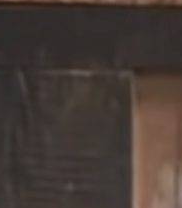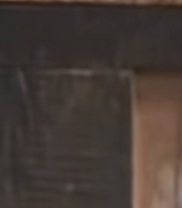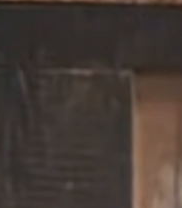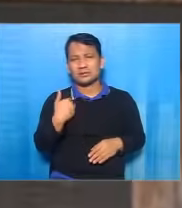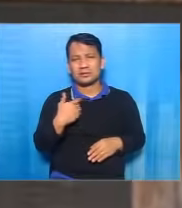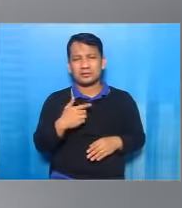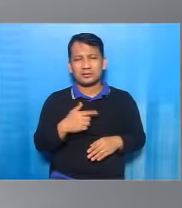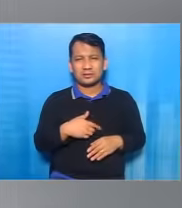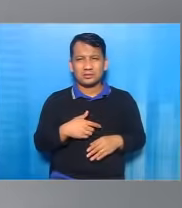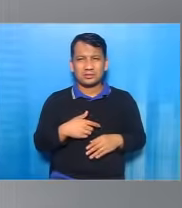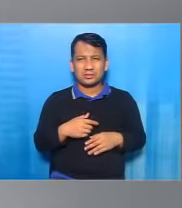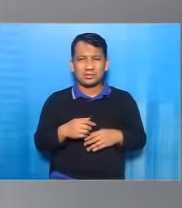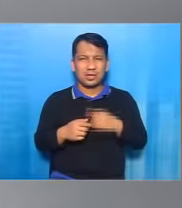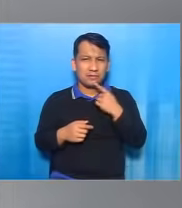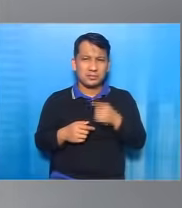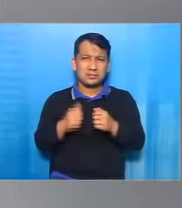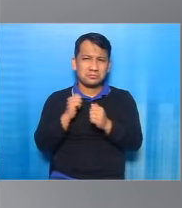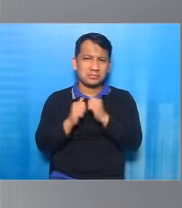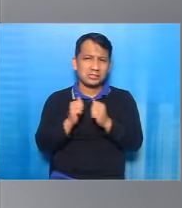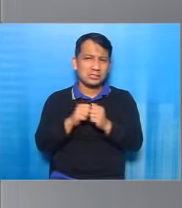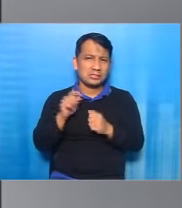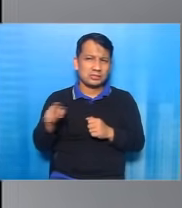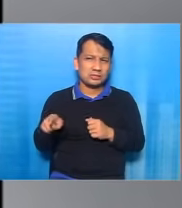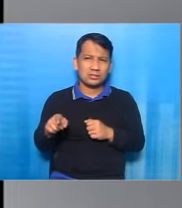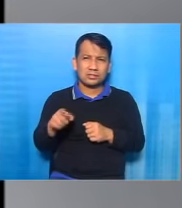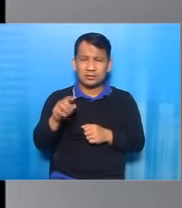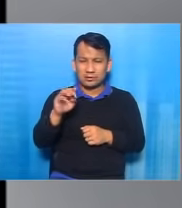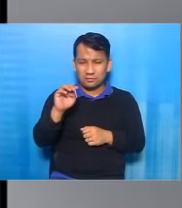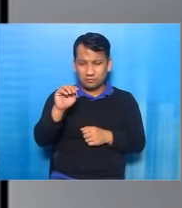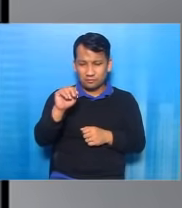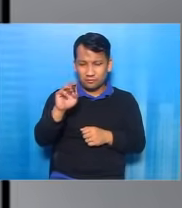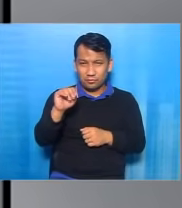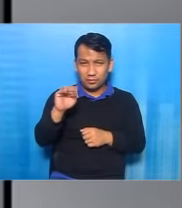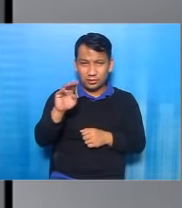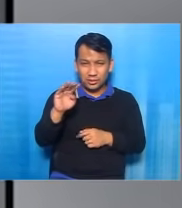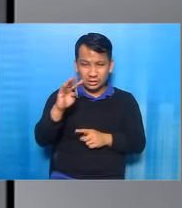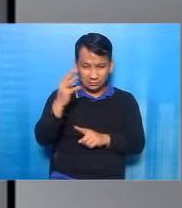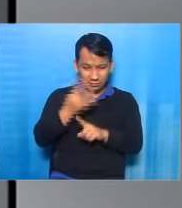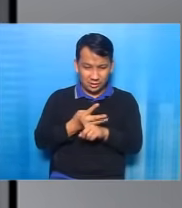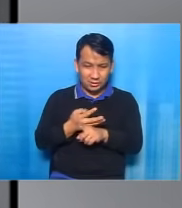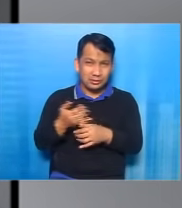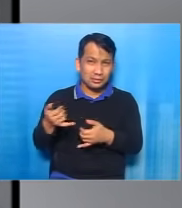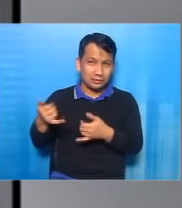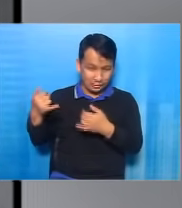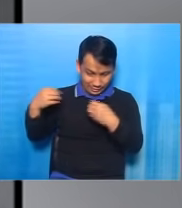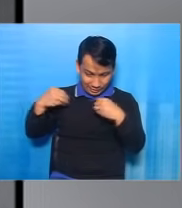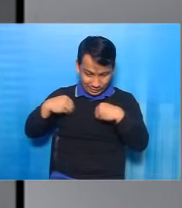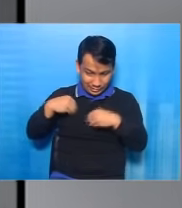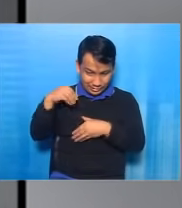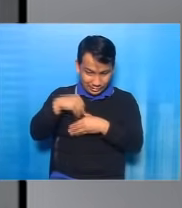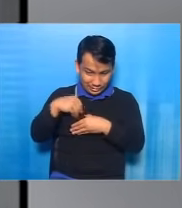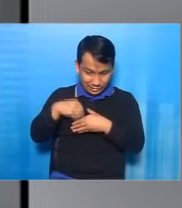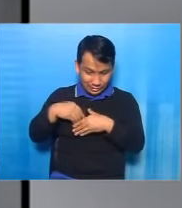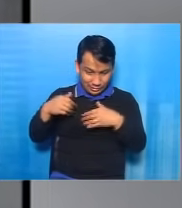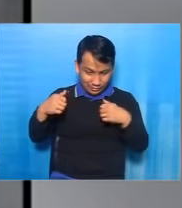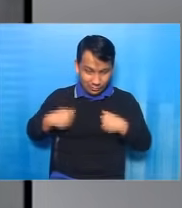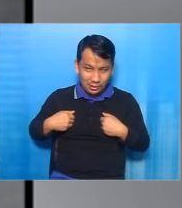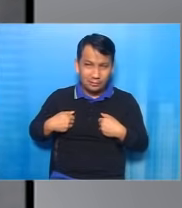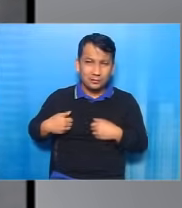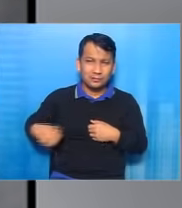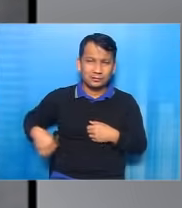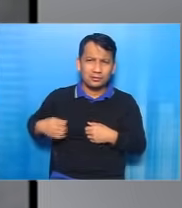mababaw lang naman. Ibig sabihin, 14 na buwan ang nasa loob ng kanyang katawan ang patalim. Pero hindi niya ito ininda